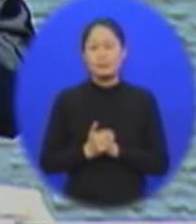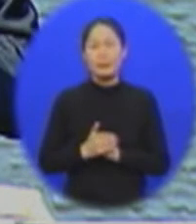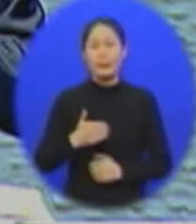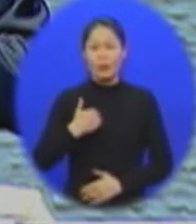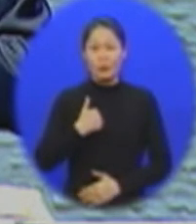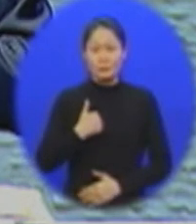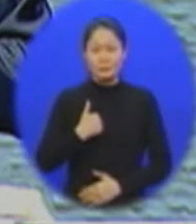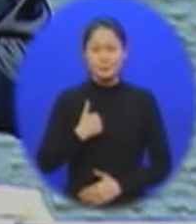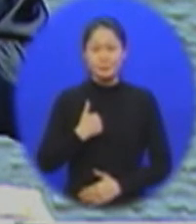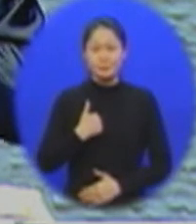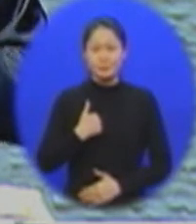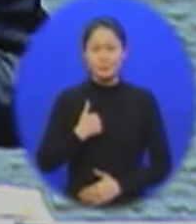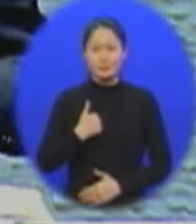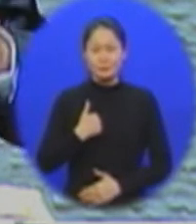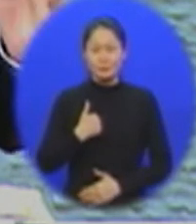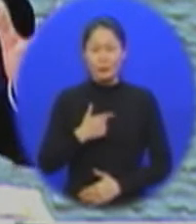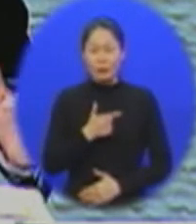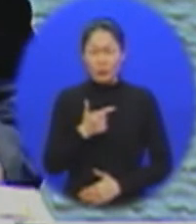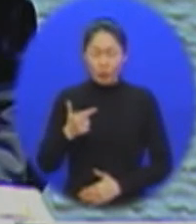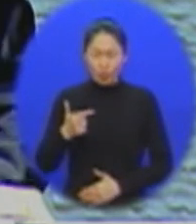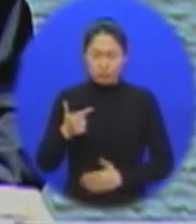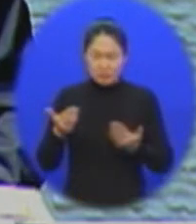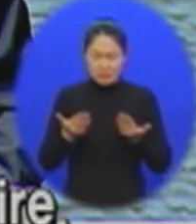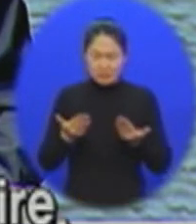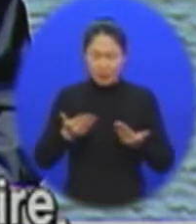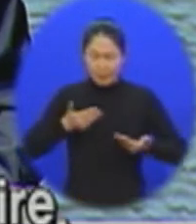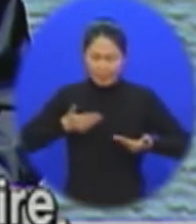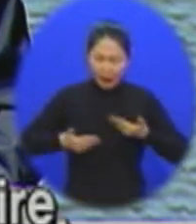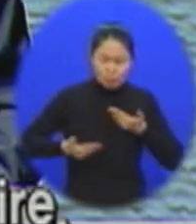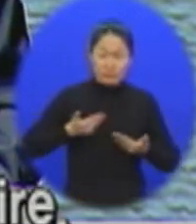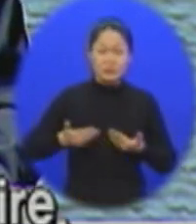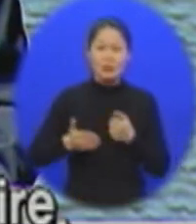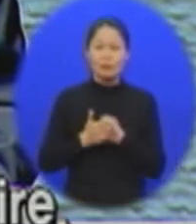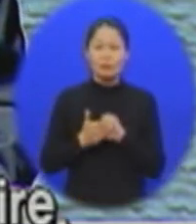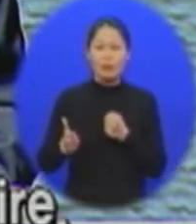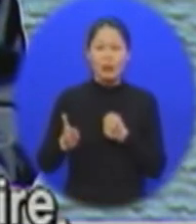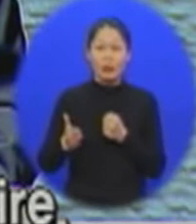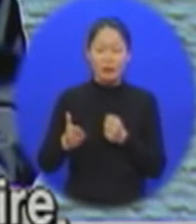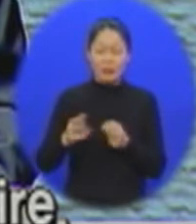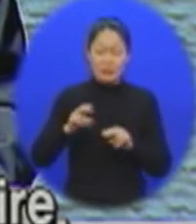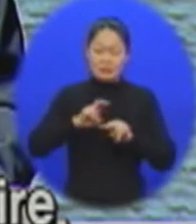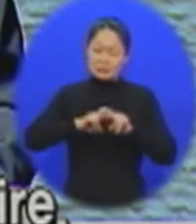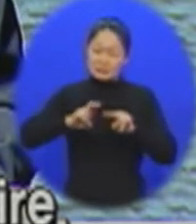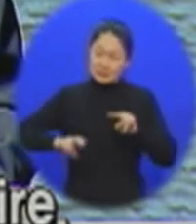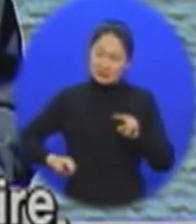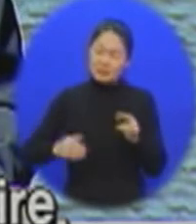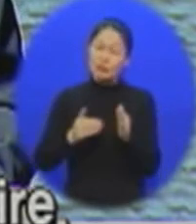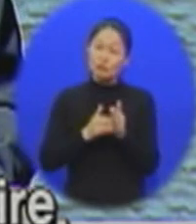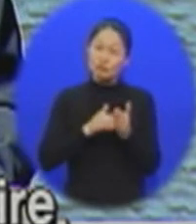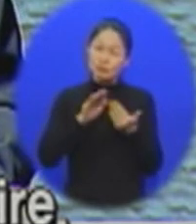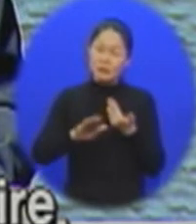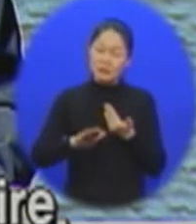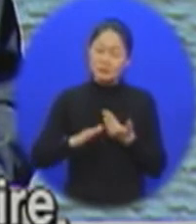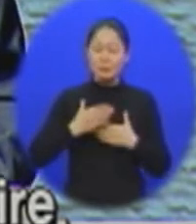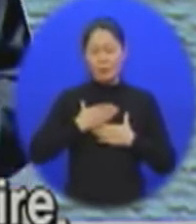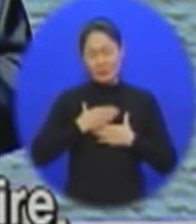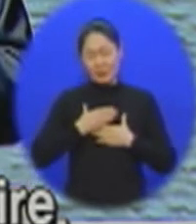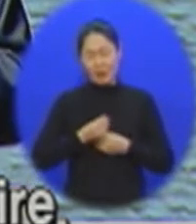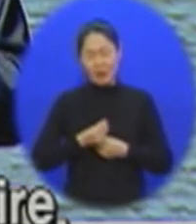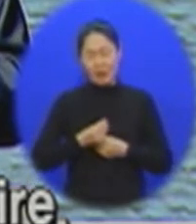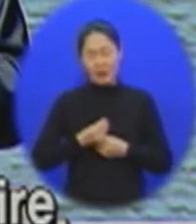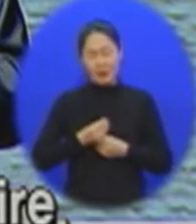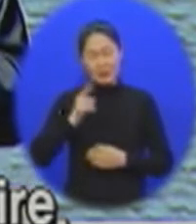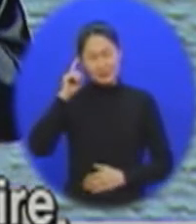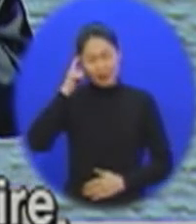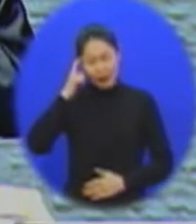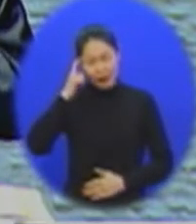저는 너무 2기 바 빠지다 보니까 은퇴하고 나면 좀 편안해 질까 그런 생각이